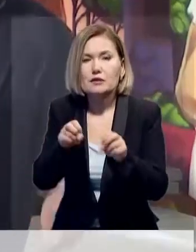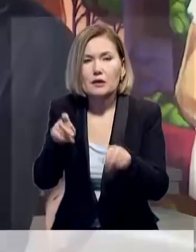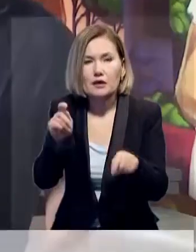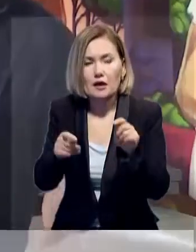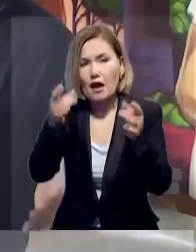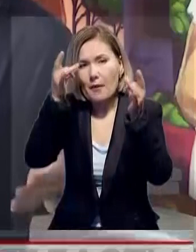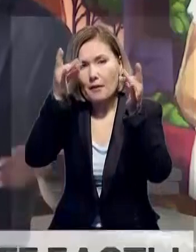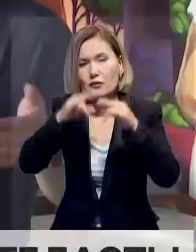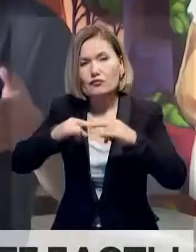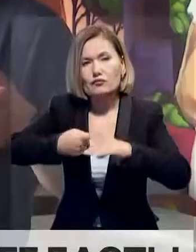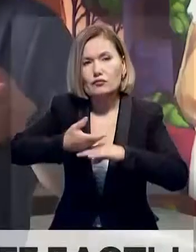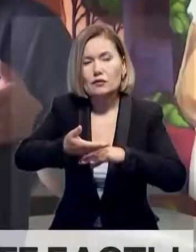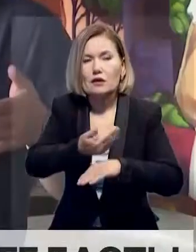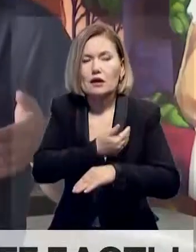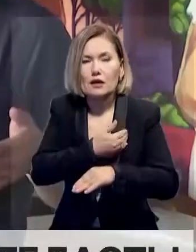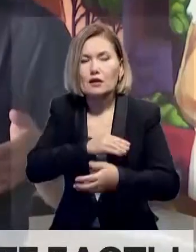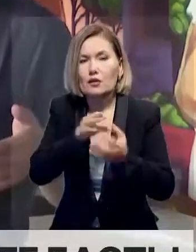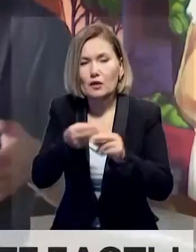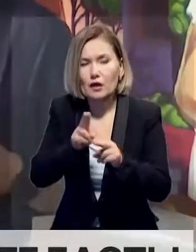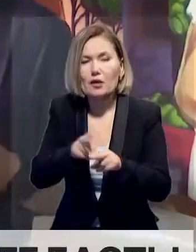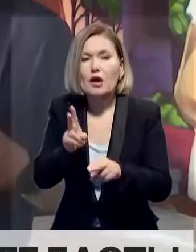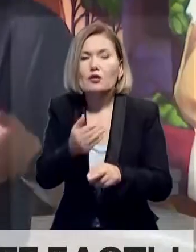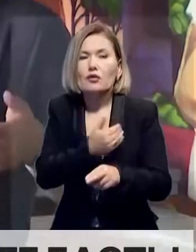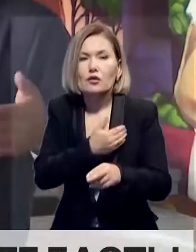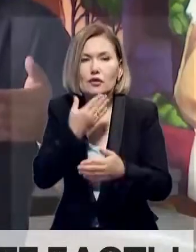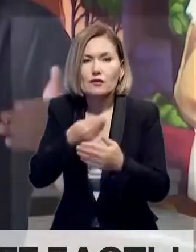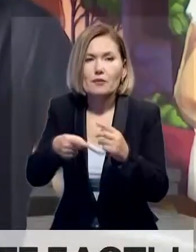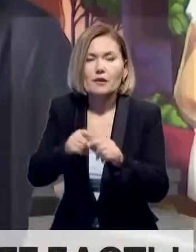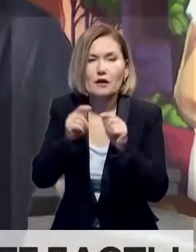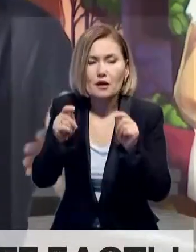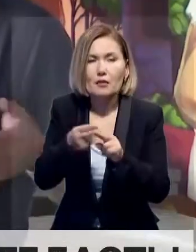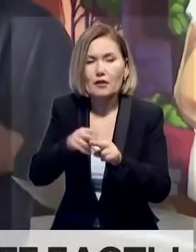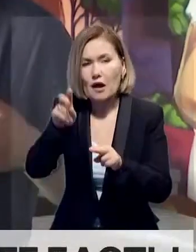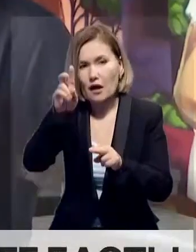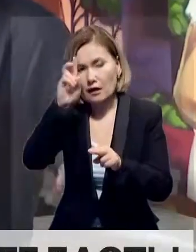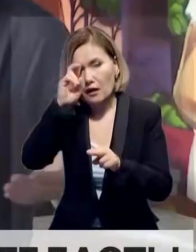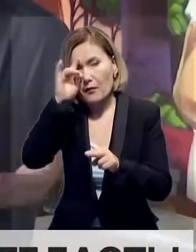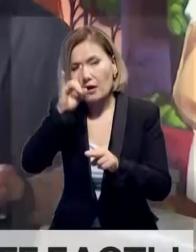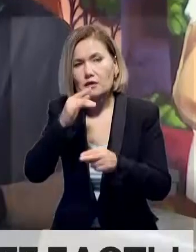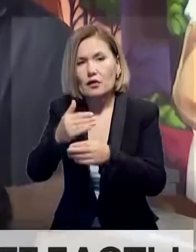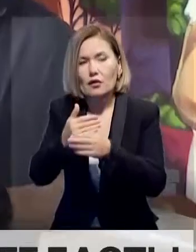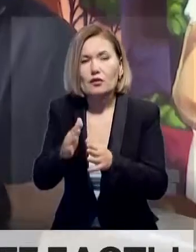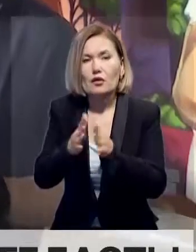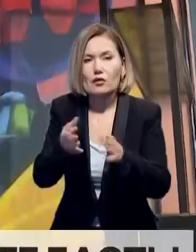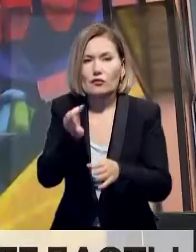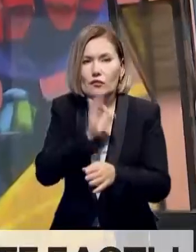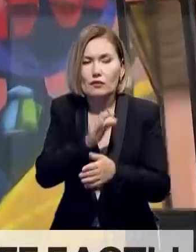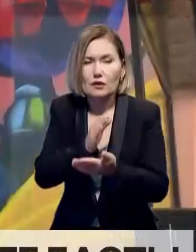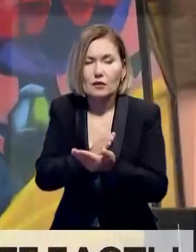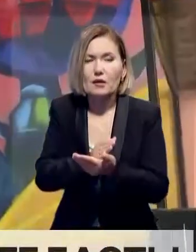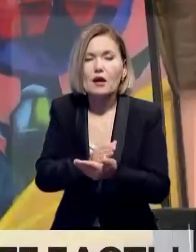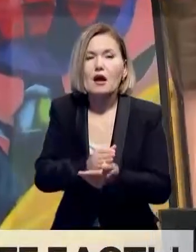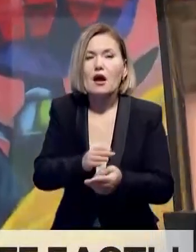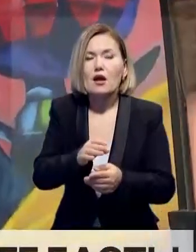мәдениетінің ерекшеліктерін ескердік. Ал кәсіпкерлерге іс бастау үшін қолдау жоқ емес. Салықтық жеңілдіктер, субсидия сияқты көмек бар.